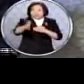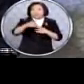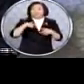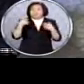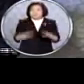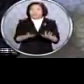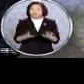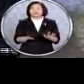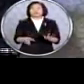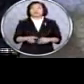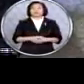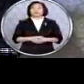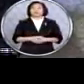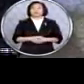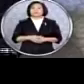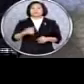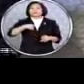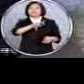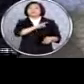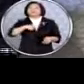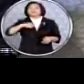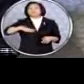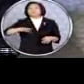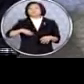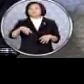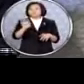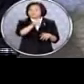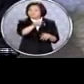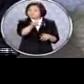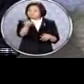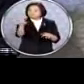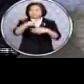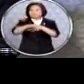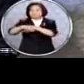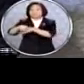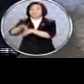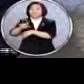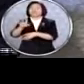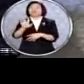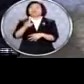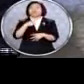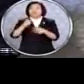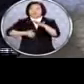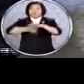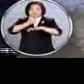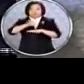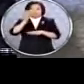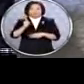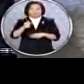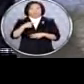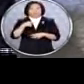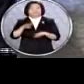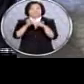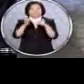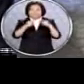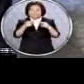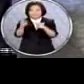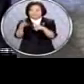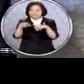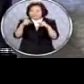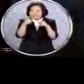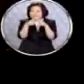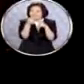的一位总统，我非常了解在哪些地方确实是有些问题。我上任的时候也做了一些改革，即使是很小的